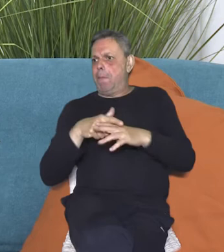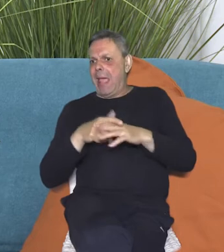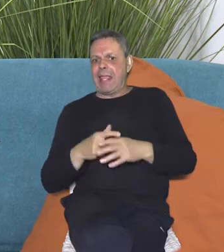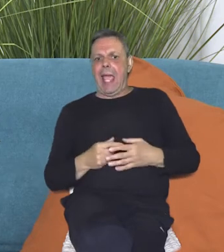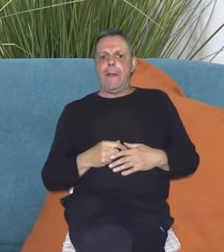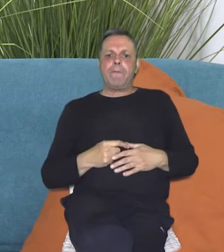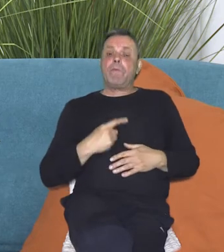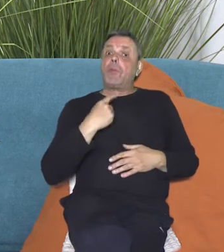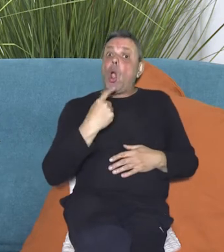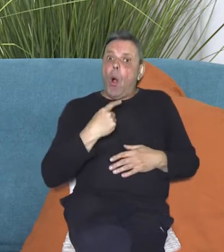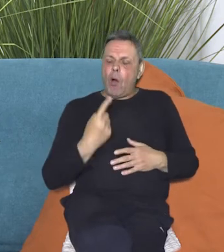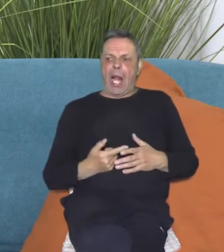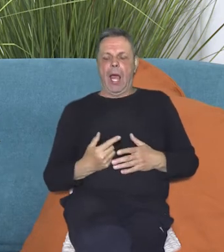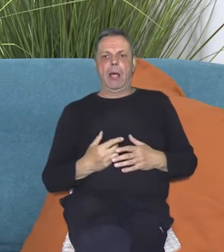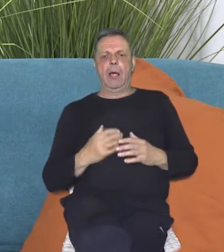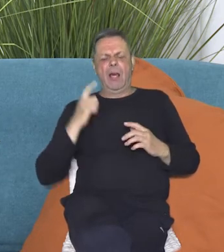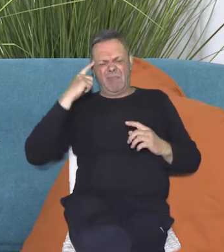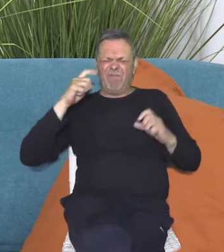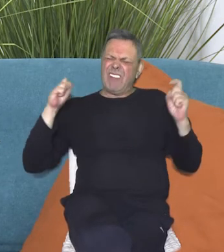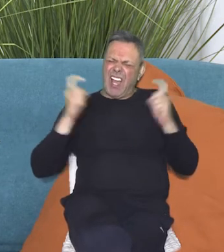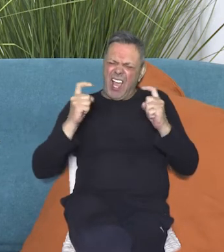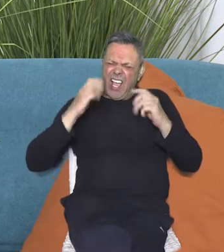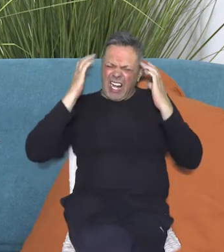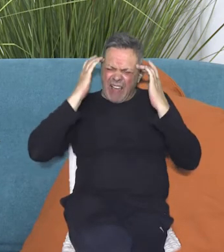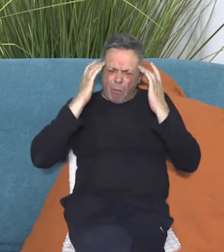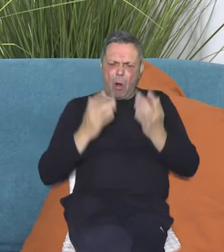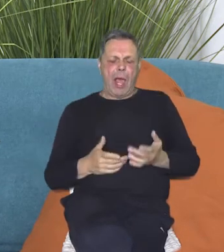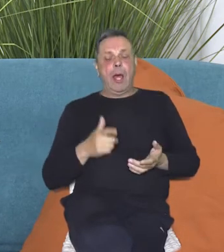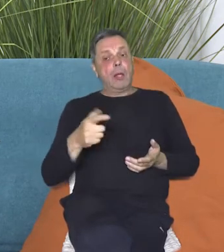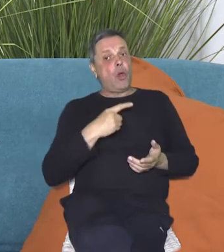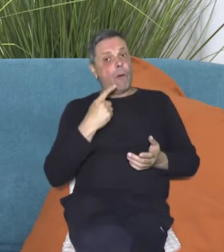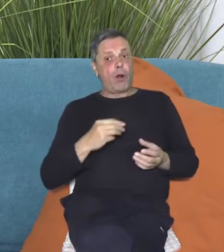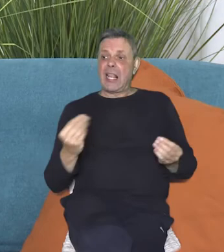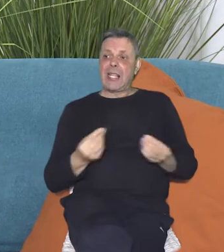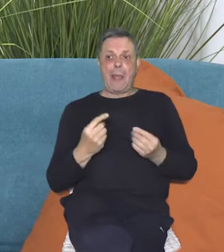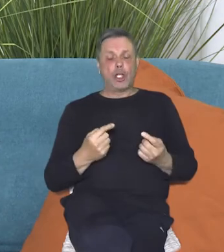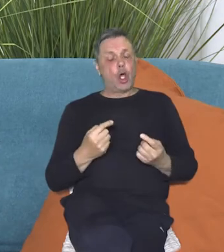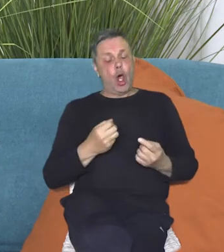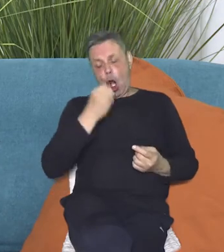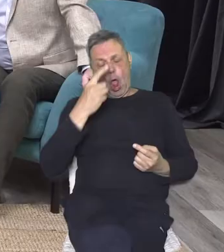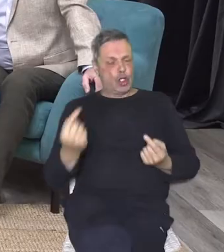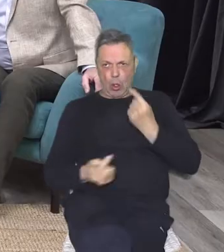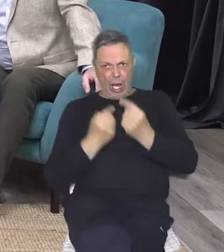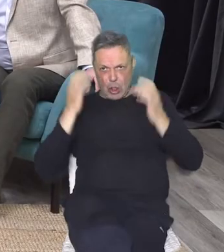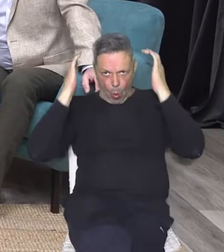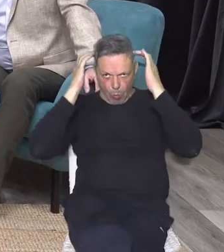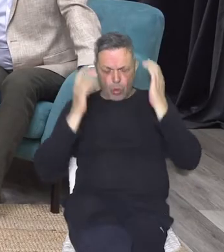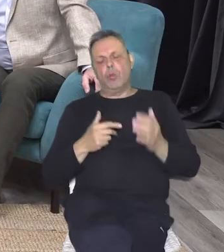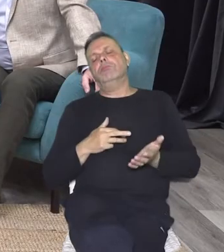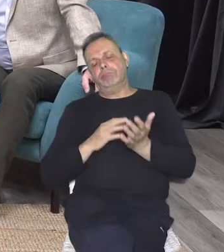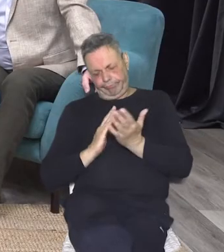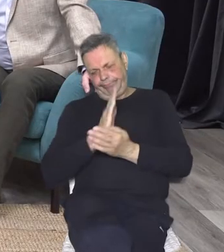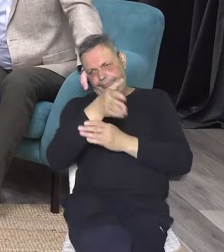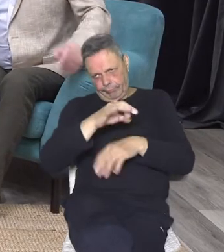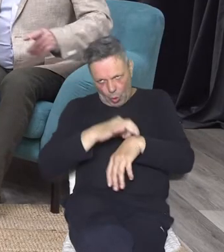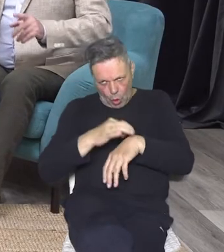smetnje govora, onda glavobolja, neka izrazita, to sve govori da se nešto u mozgu loše događa. Onda se mora